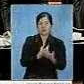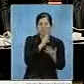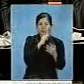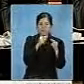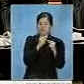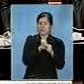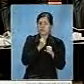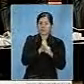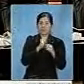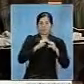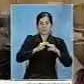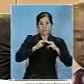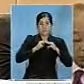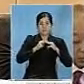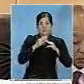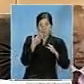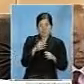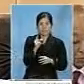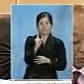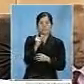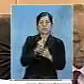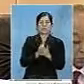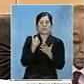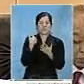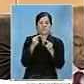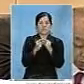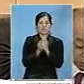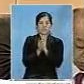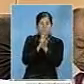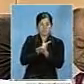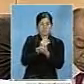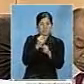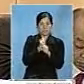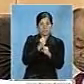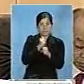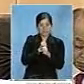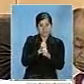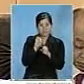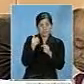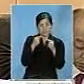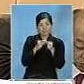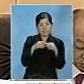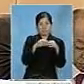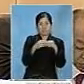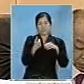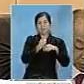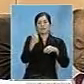ระอยู่แล้วเกิดกลายเป็นพนักงานลูกจ้างขององค์กรอื่นระหว่างนั้น